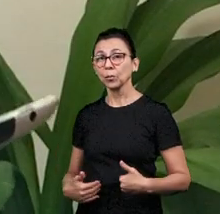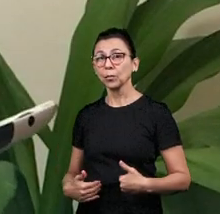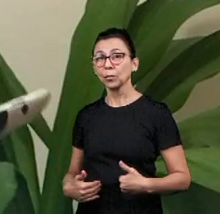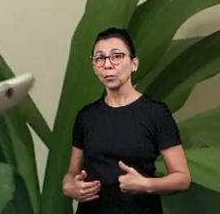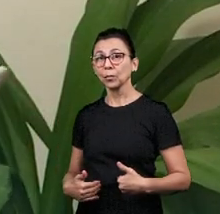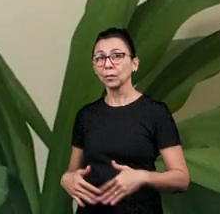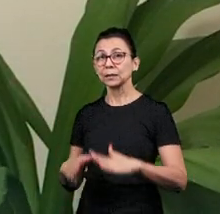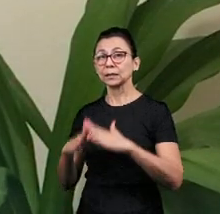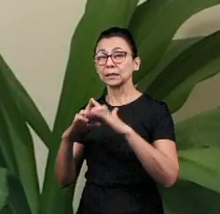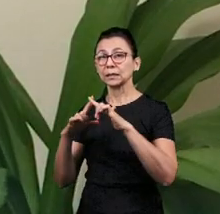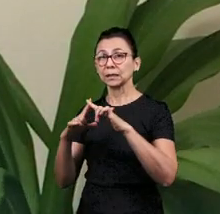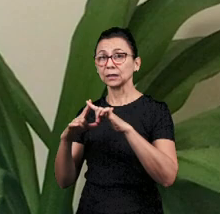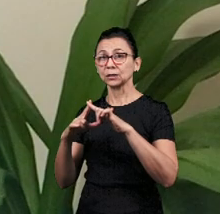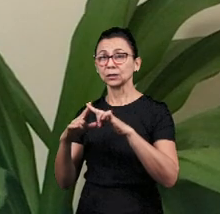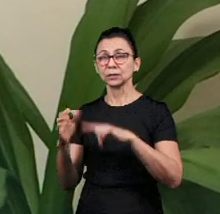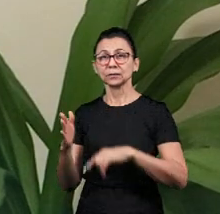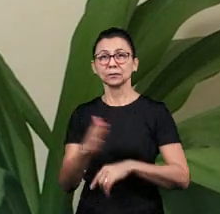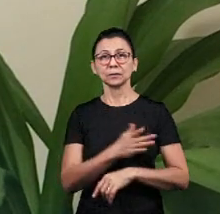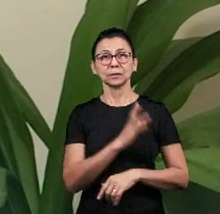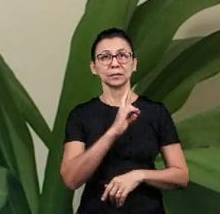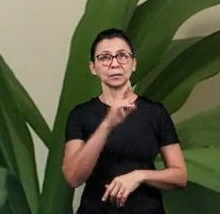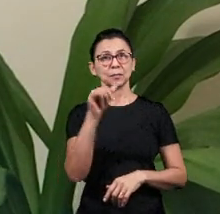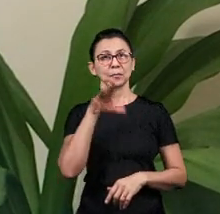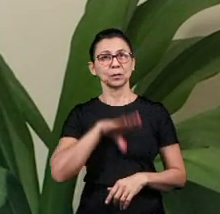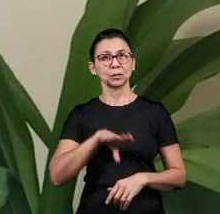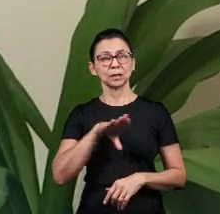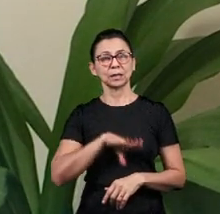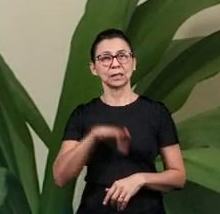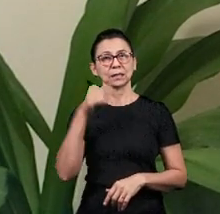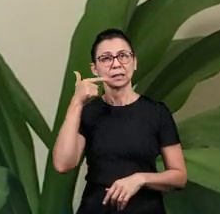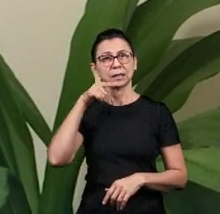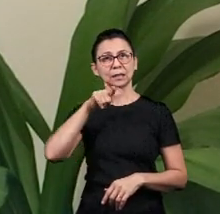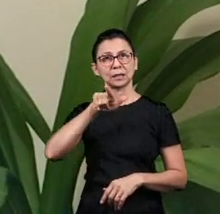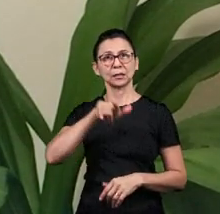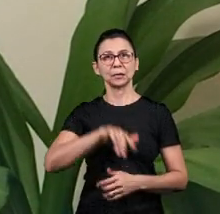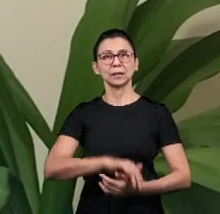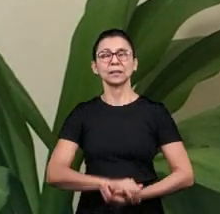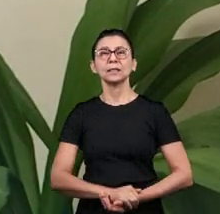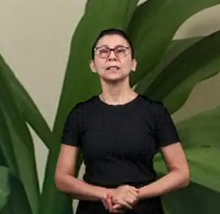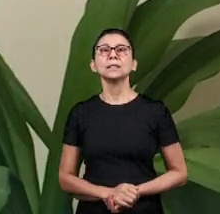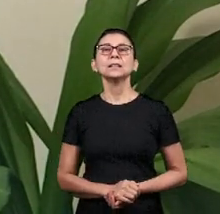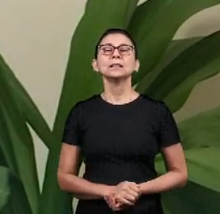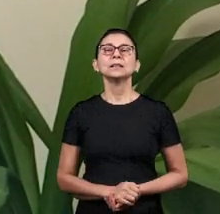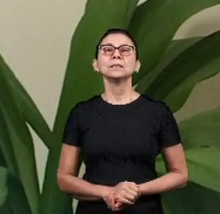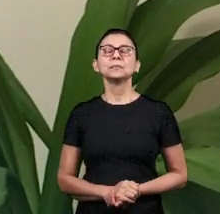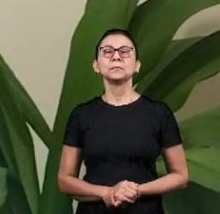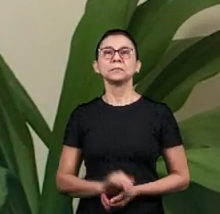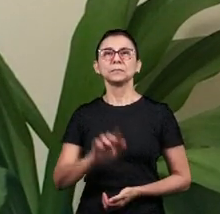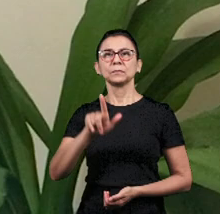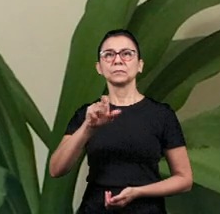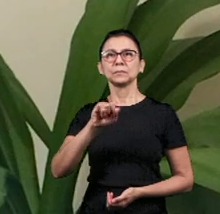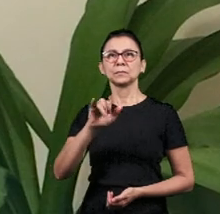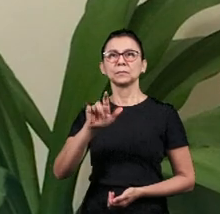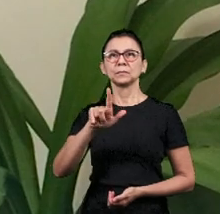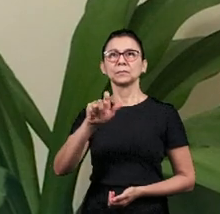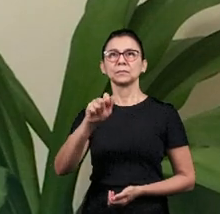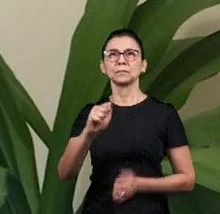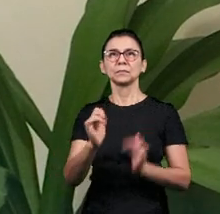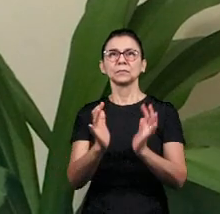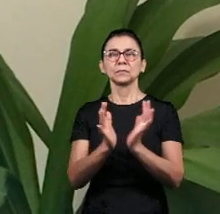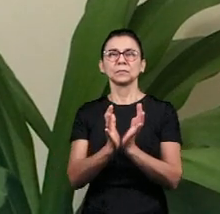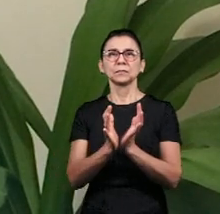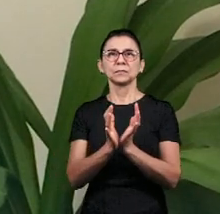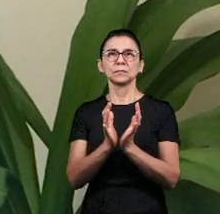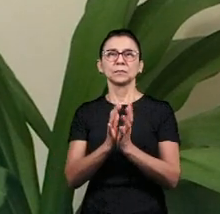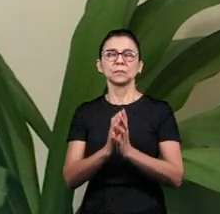répondue maintenant en langue portugaise et la participation maintenant de notre sœur Laila, du groupe de jeunes de l'église